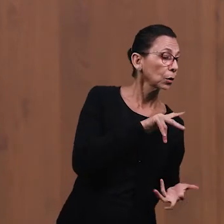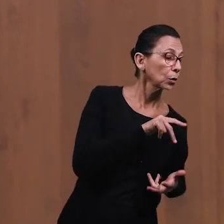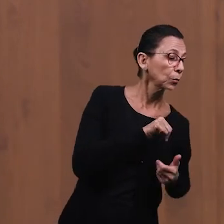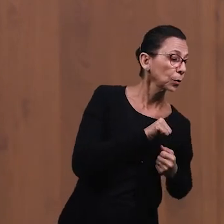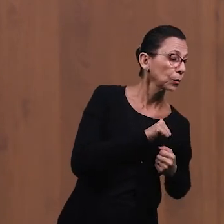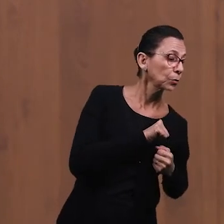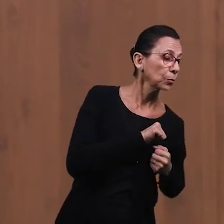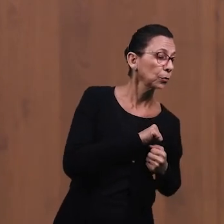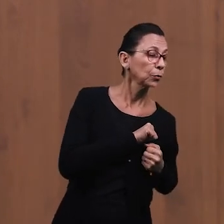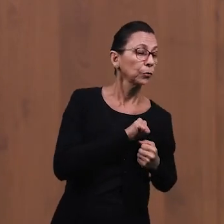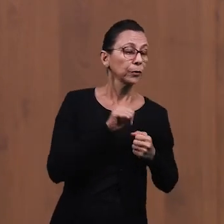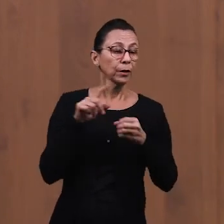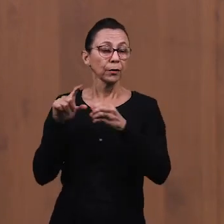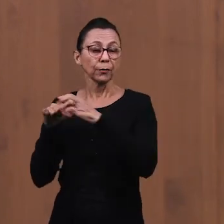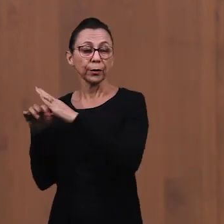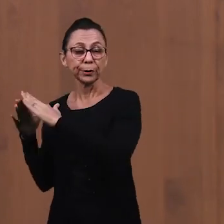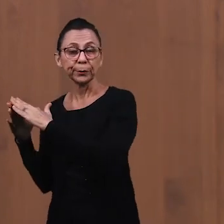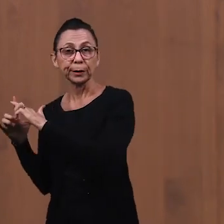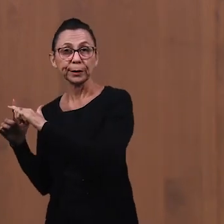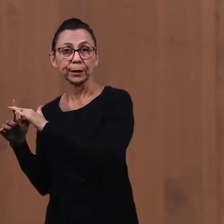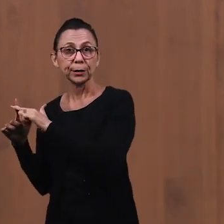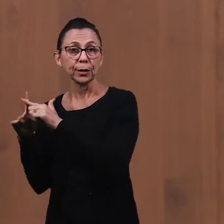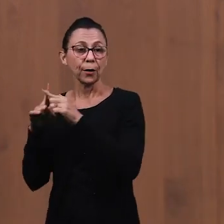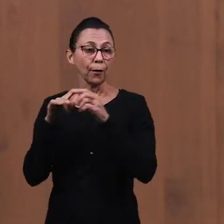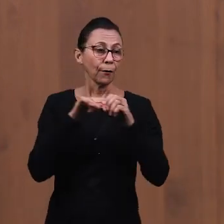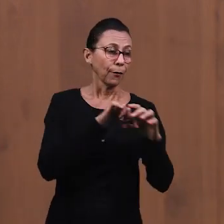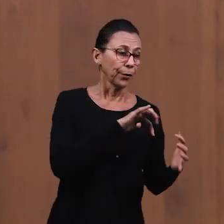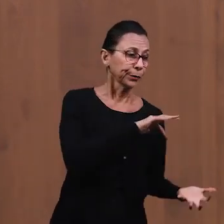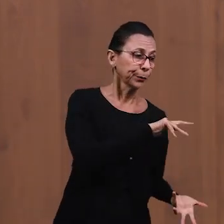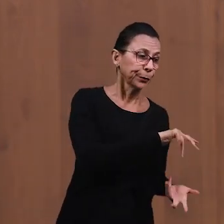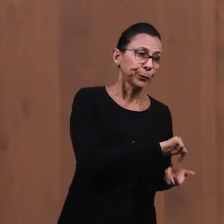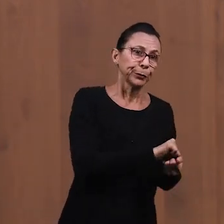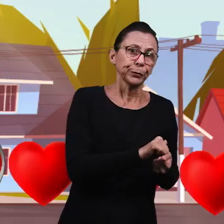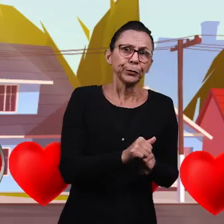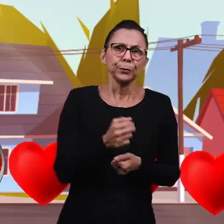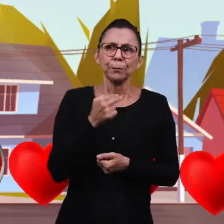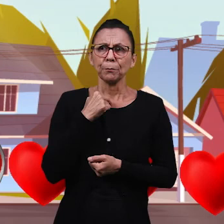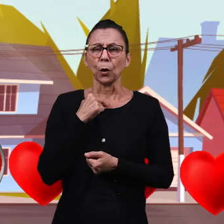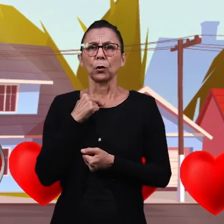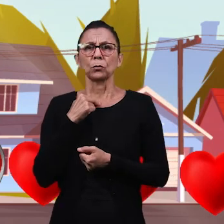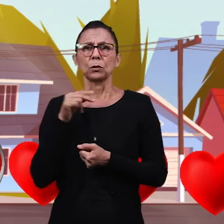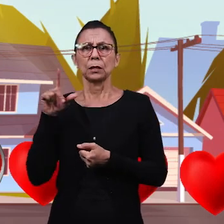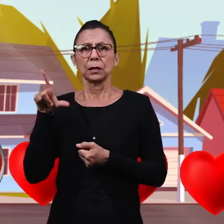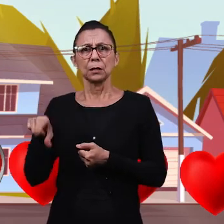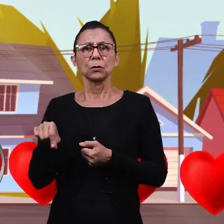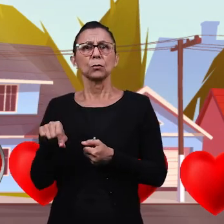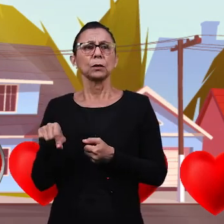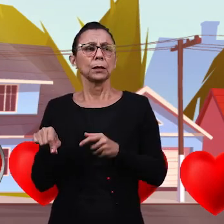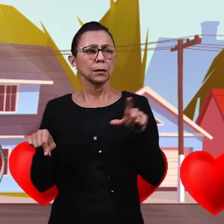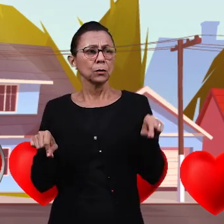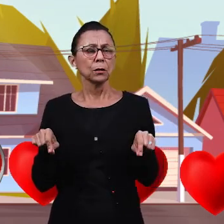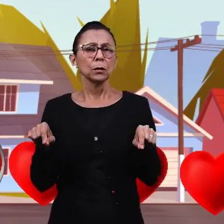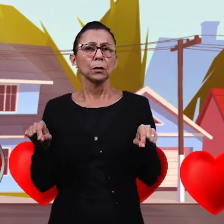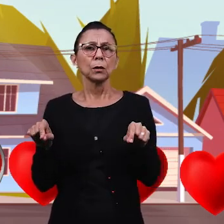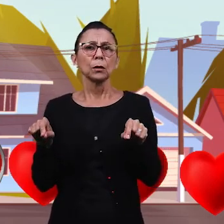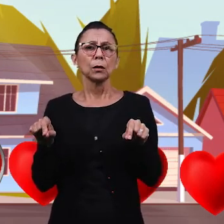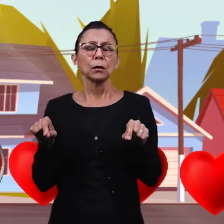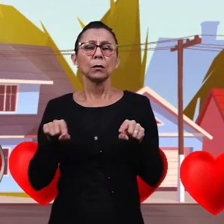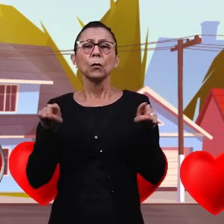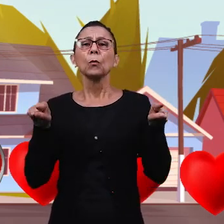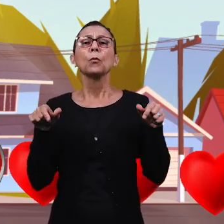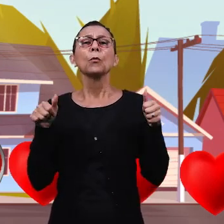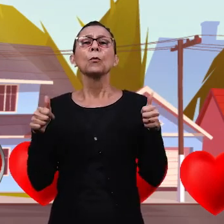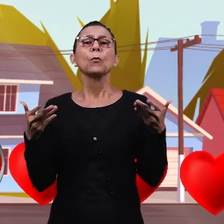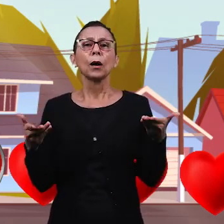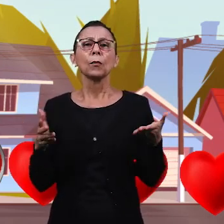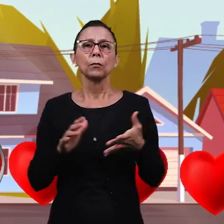cela, Jésus a dit, beaucoup sont appelés, mais peu choisis. Beaucoup sont appelés,